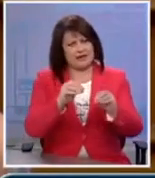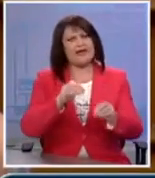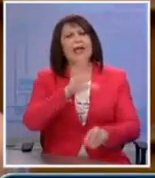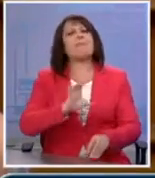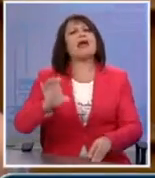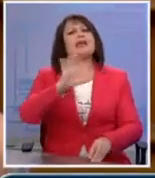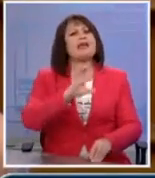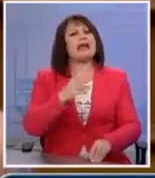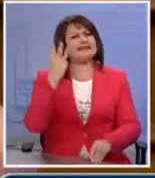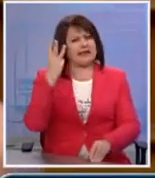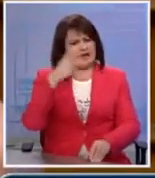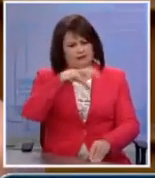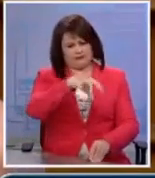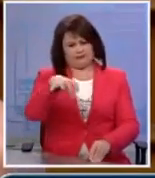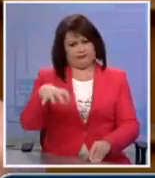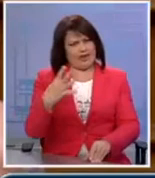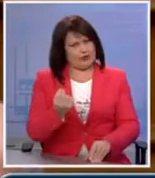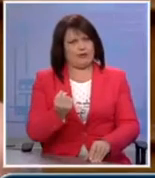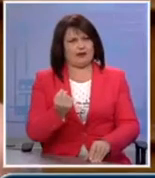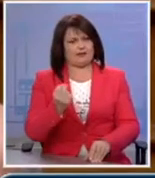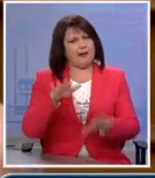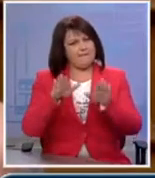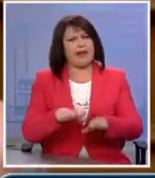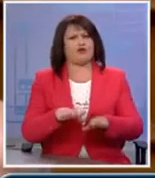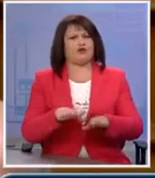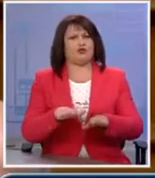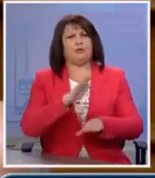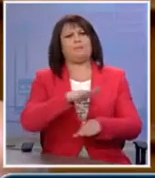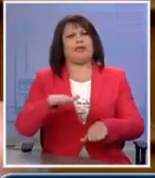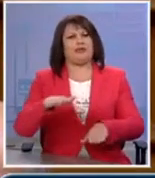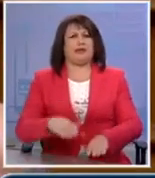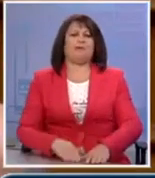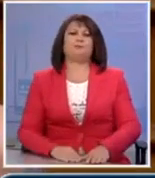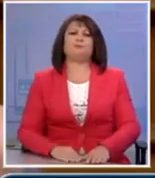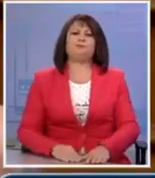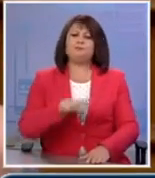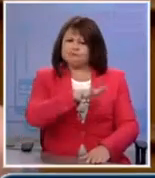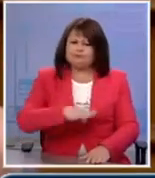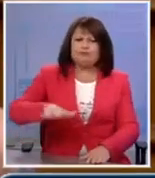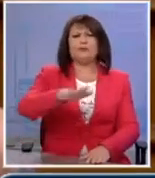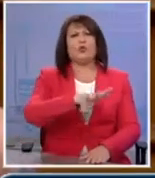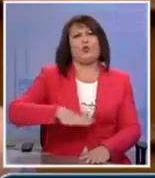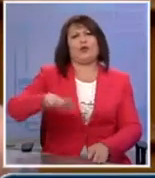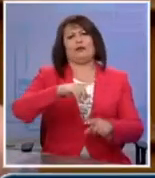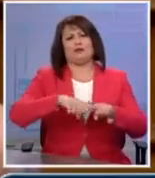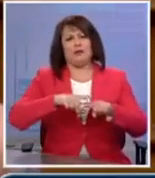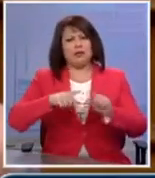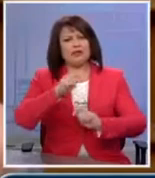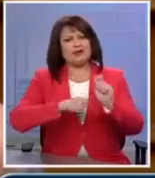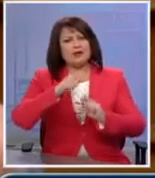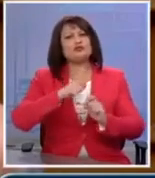επαρχίες. Και παράλληλα σχεδιάζουμε τη λειτουργία μονάδων υποδοχής στην ενδοχώρα, τις οποίες θα